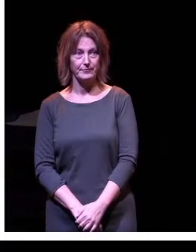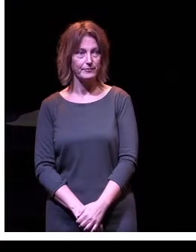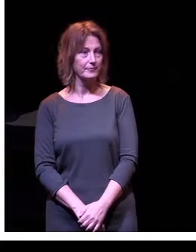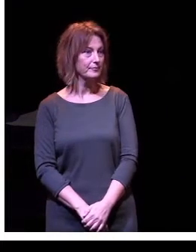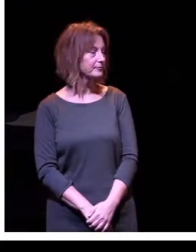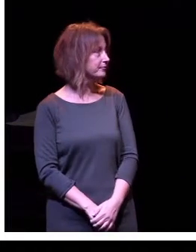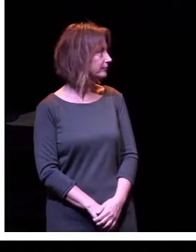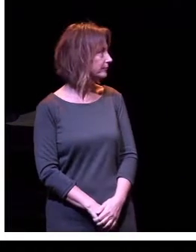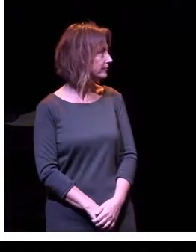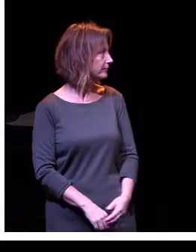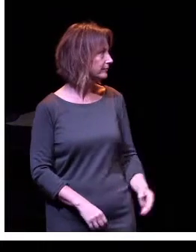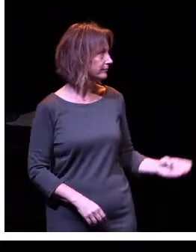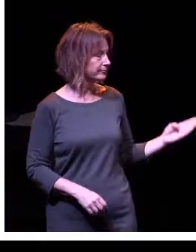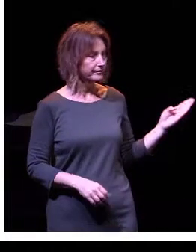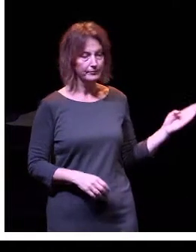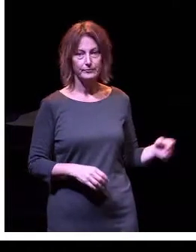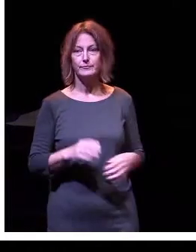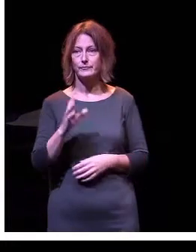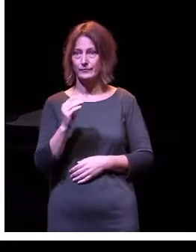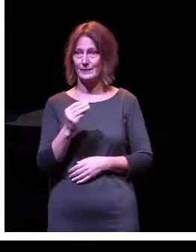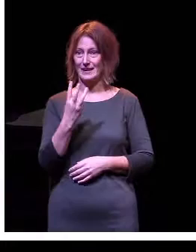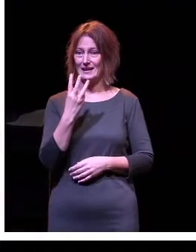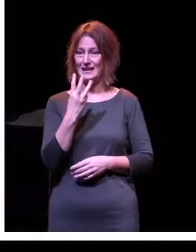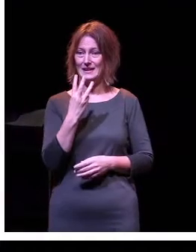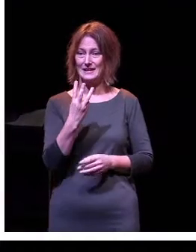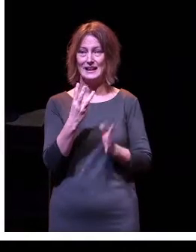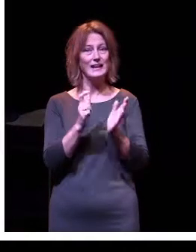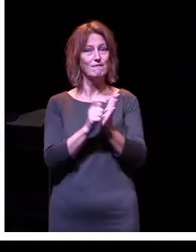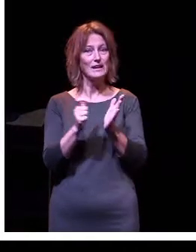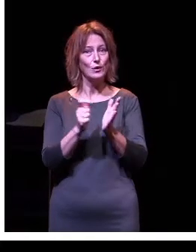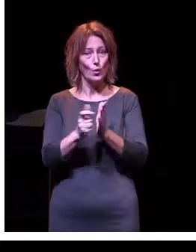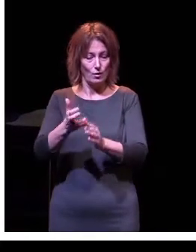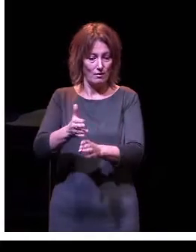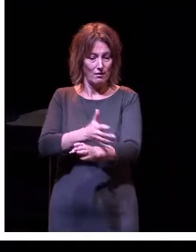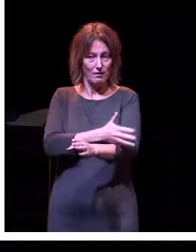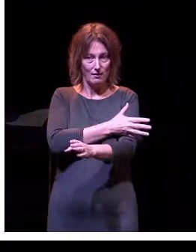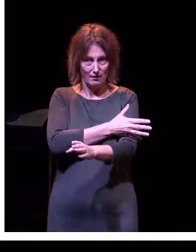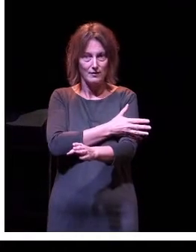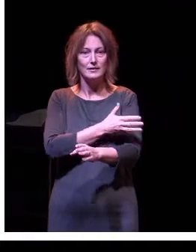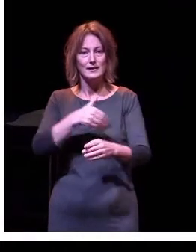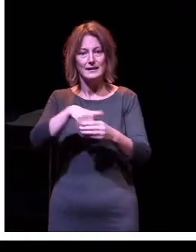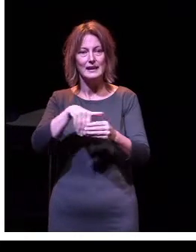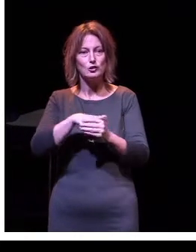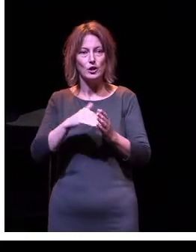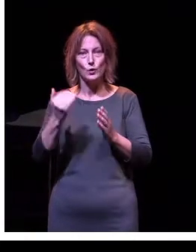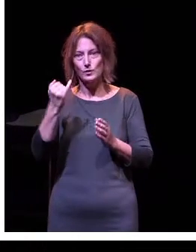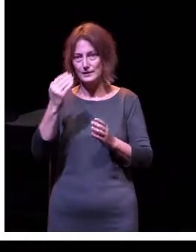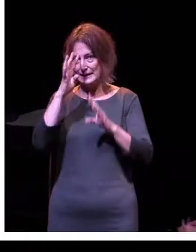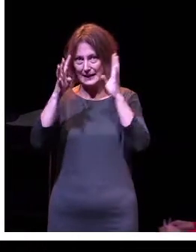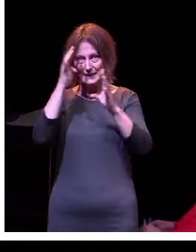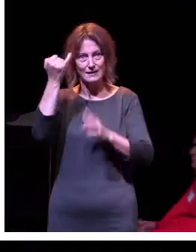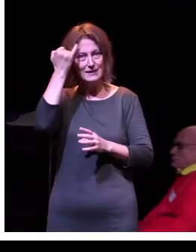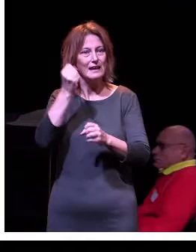I hela 3 veckor så har deltagarna från det kreativa idéverkstaden som vi höll den